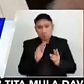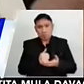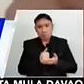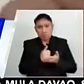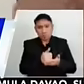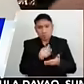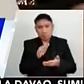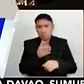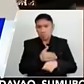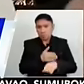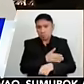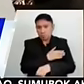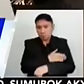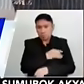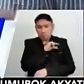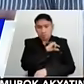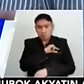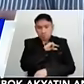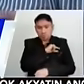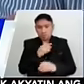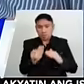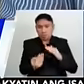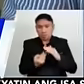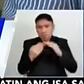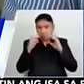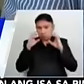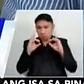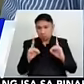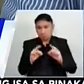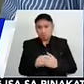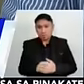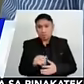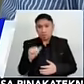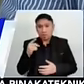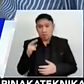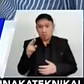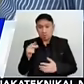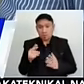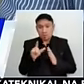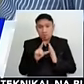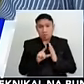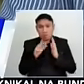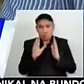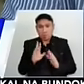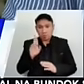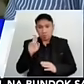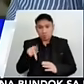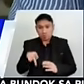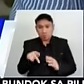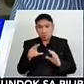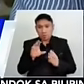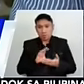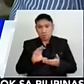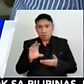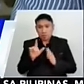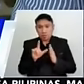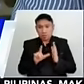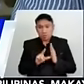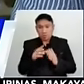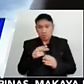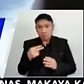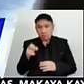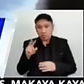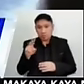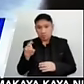kalidad ng basic education sa bansa. Nagtapos si Angara ng abogasya sa UP College of Law at Master of Laws mula sa Harvard Law School sa